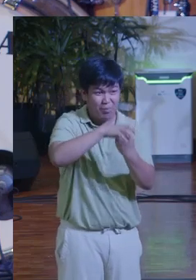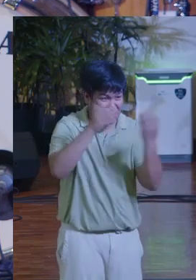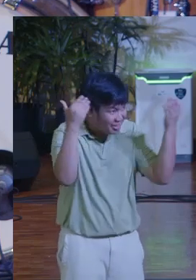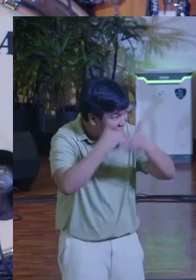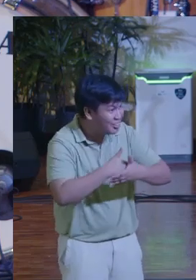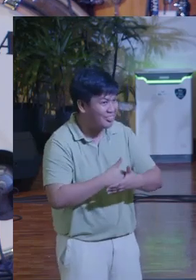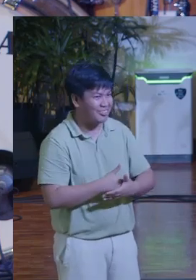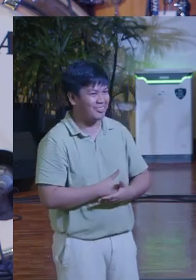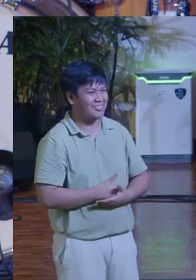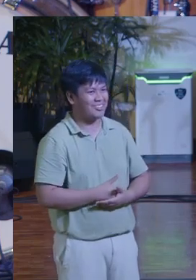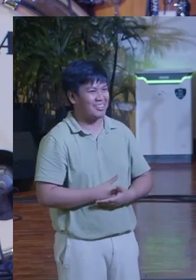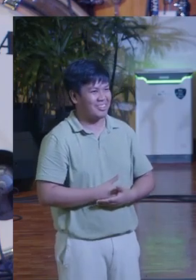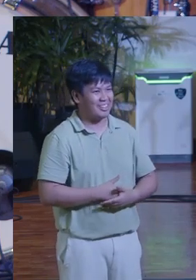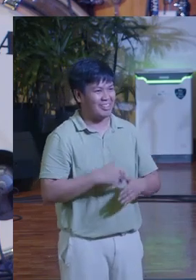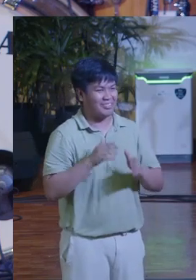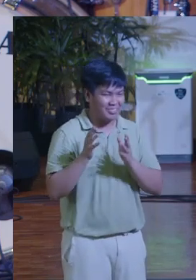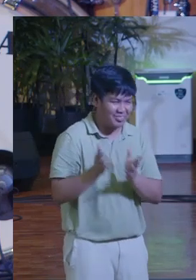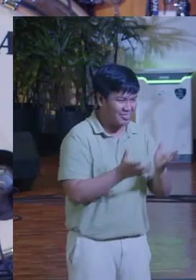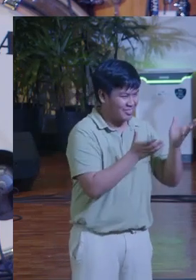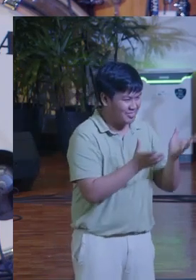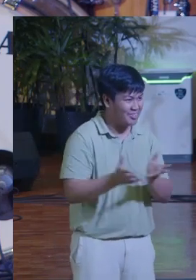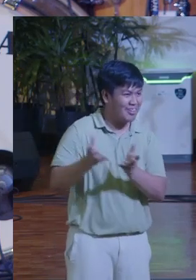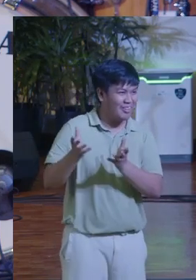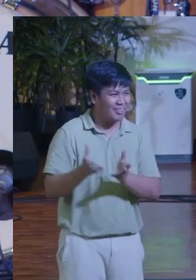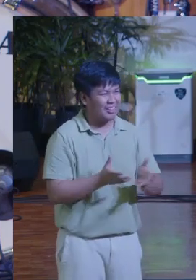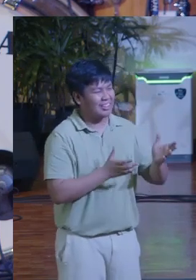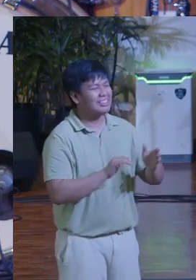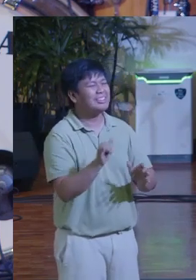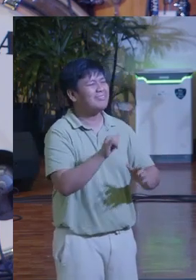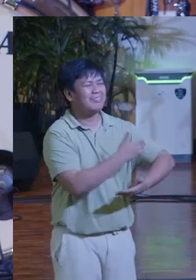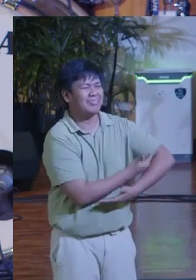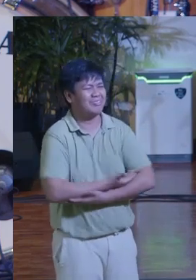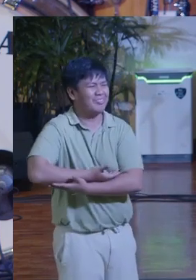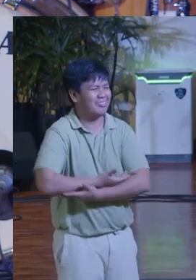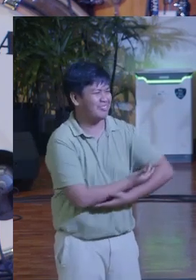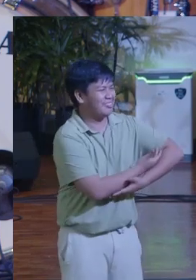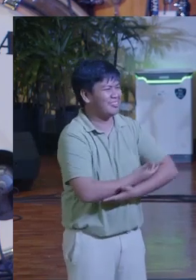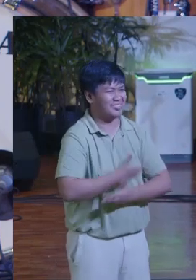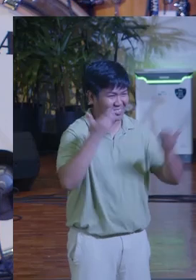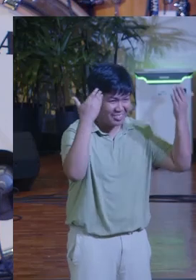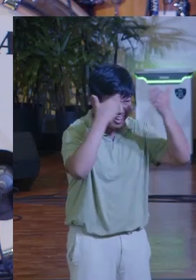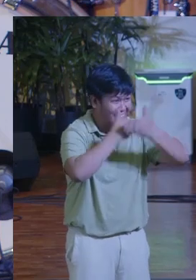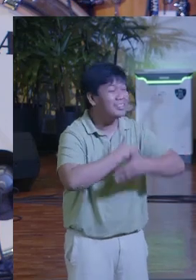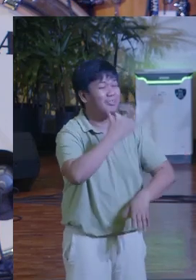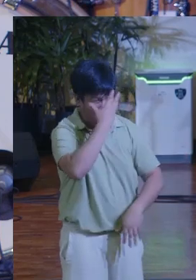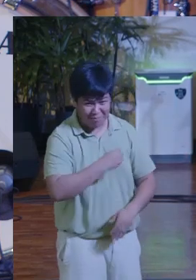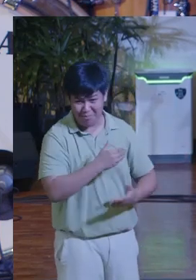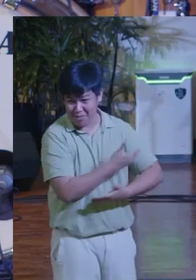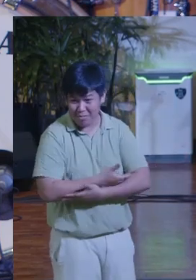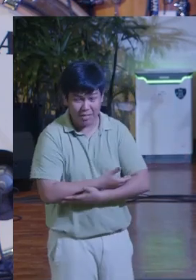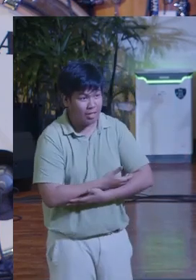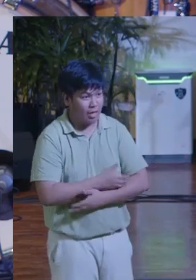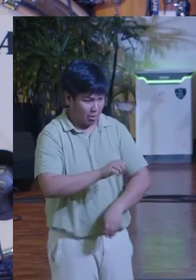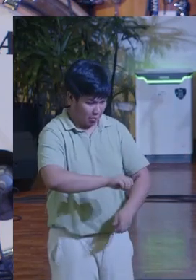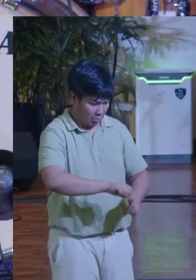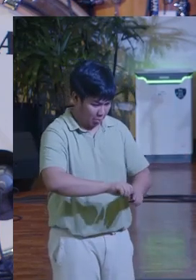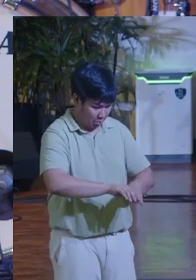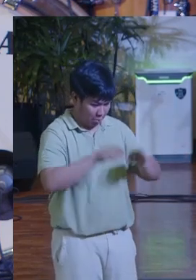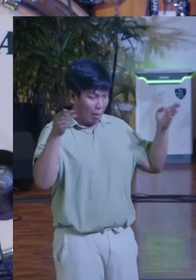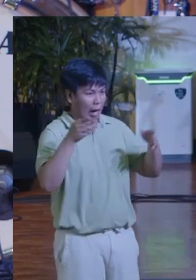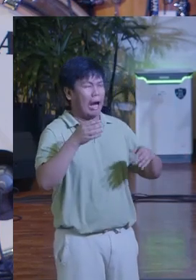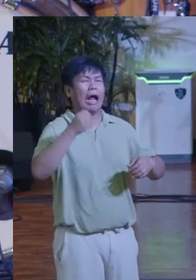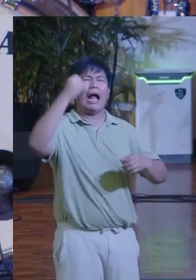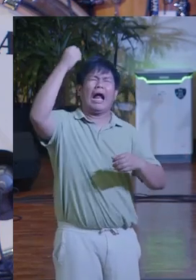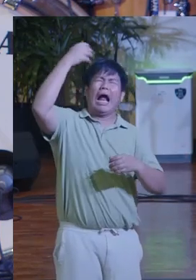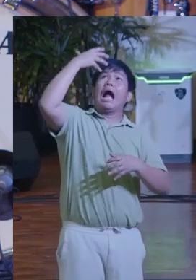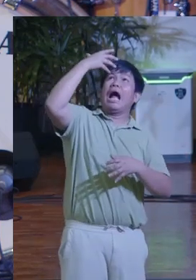Tapos nung buksan, biglang nagkaroon ng ilaw. at naalimpungatan siya.